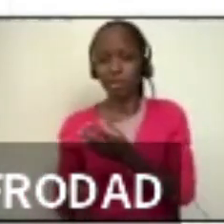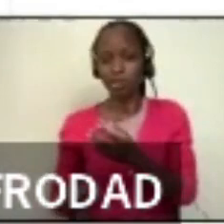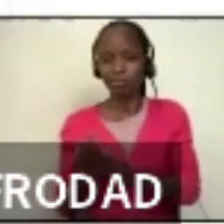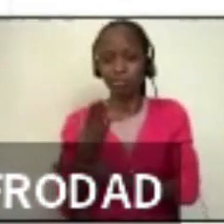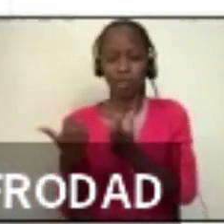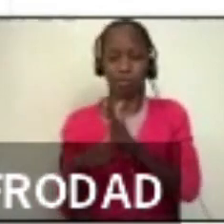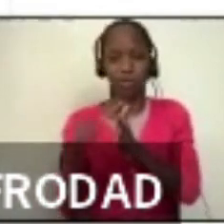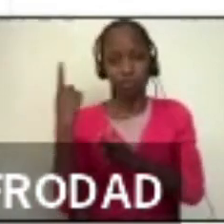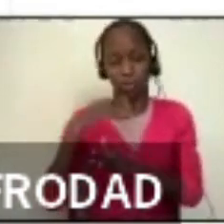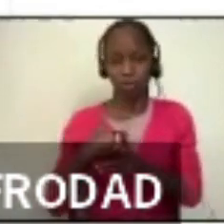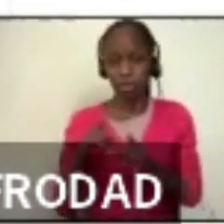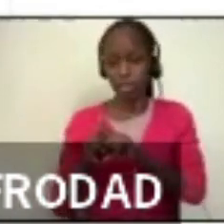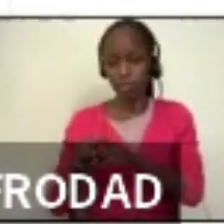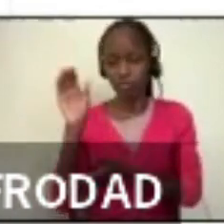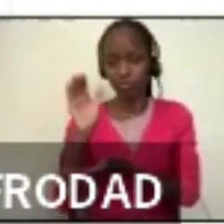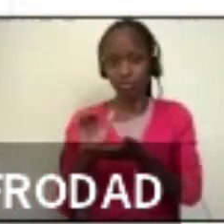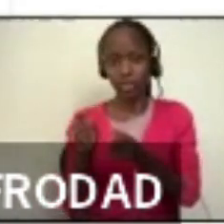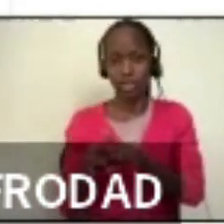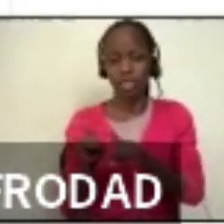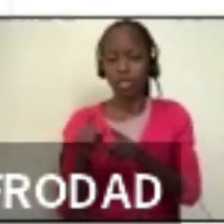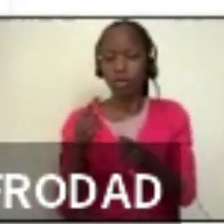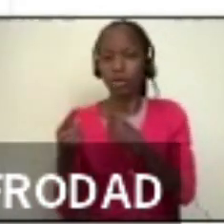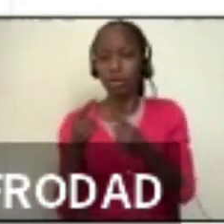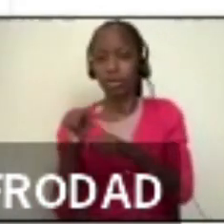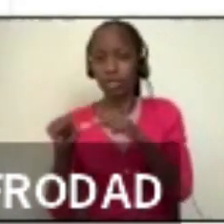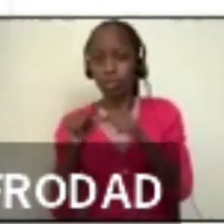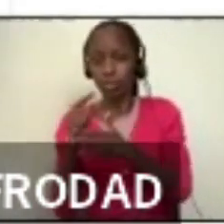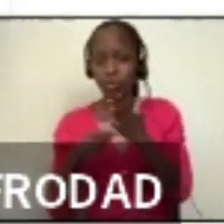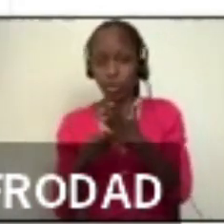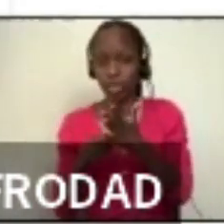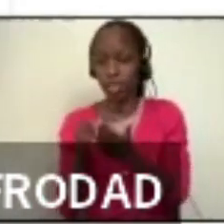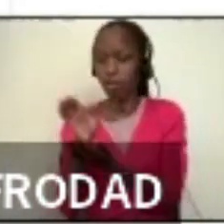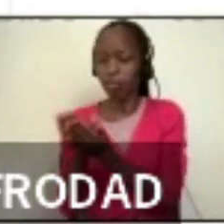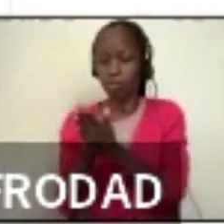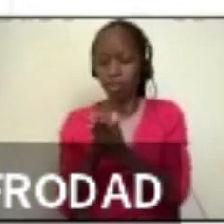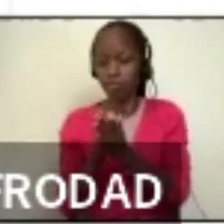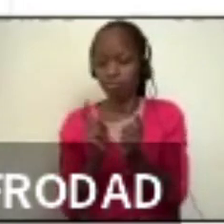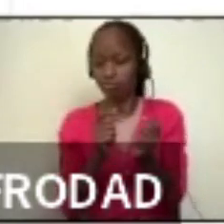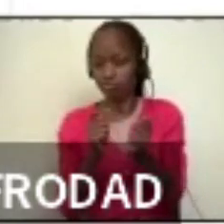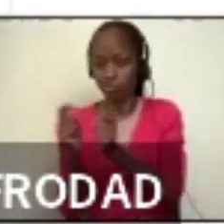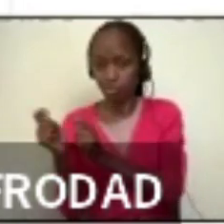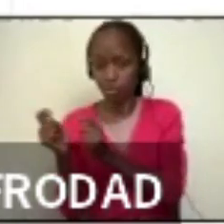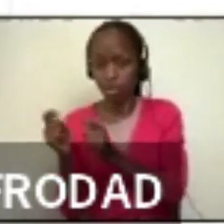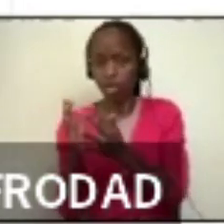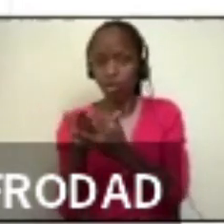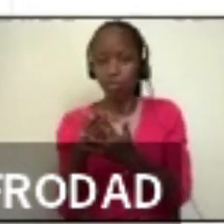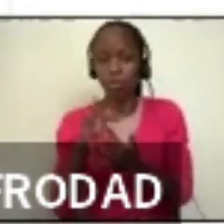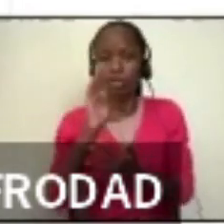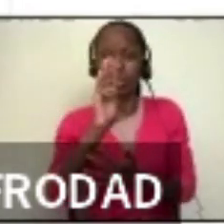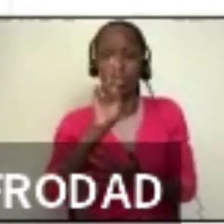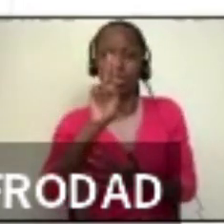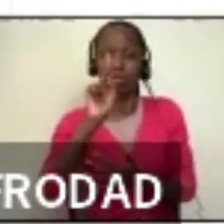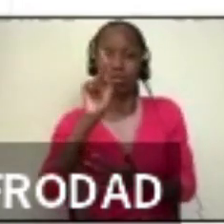résumer, j'ai parlé d'une transaction bancaire entre une société burkinabé, une toute petite société